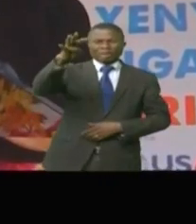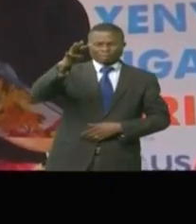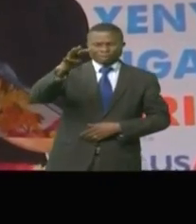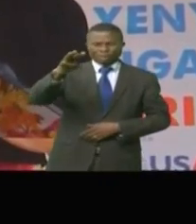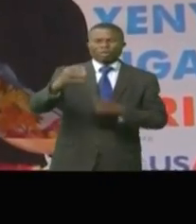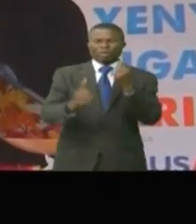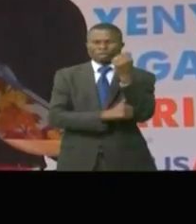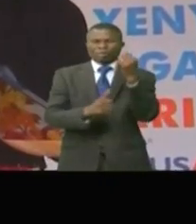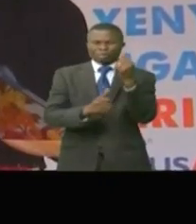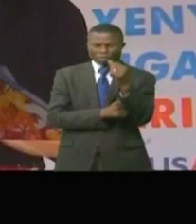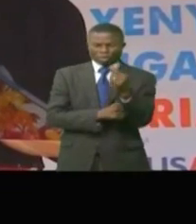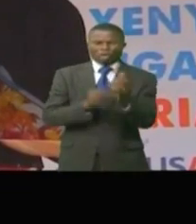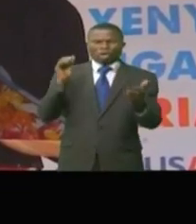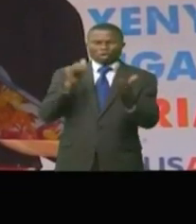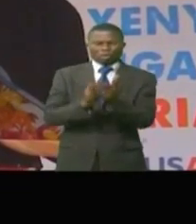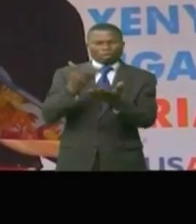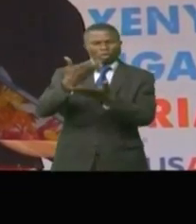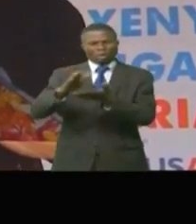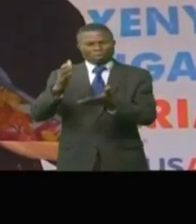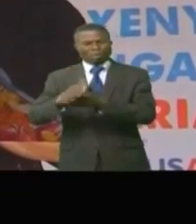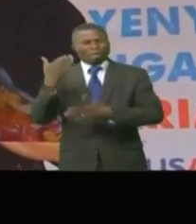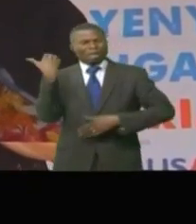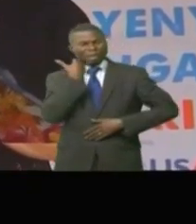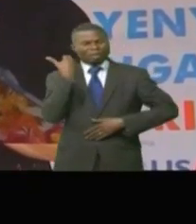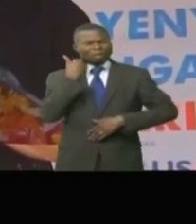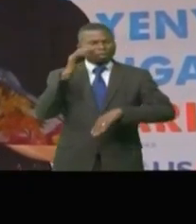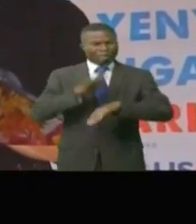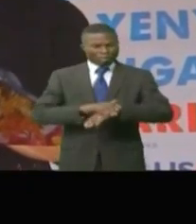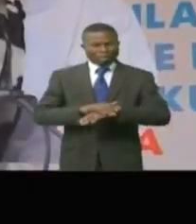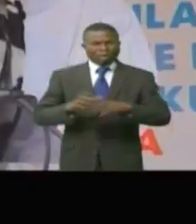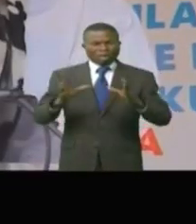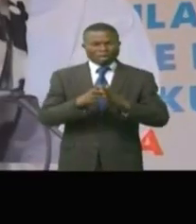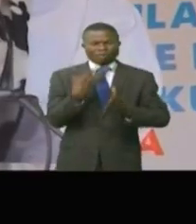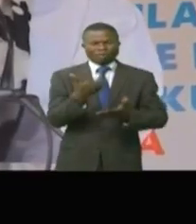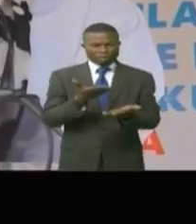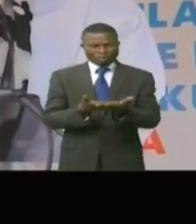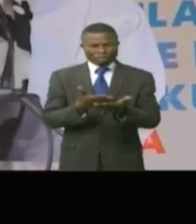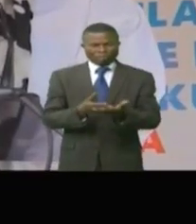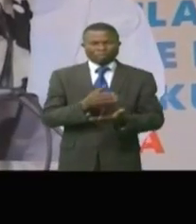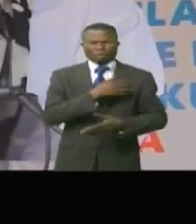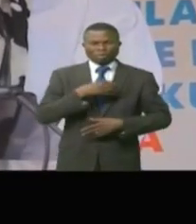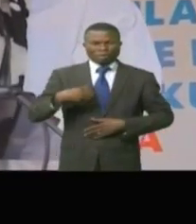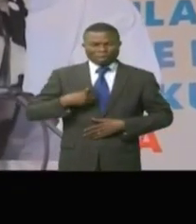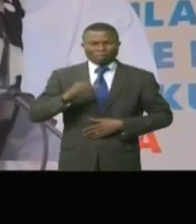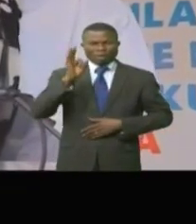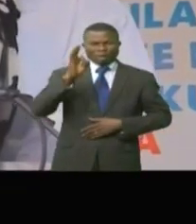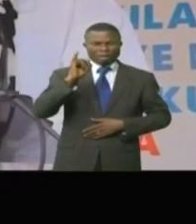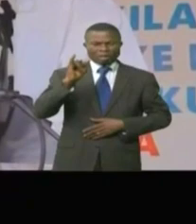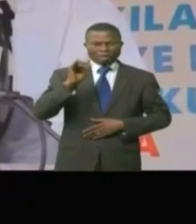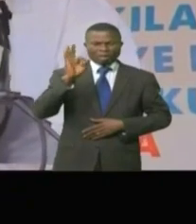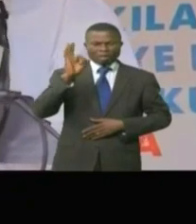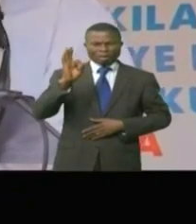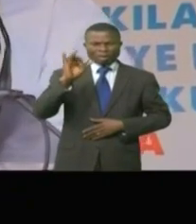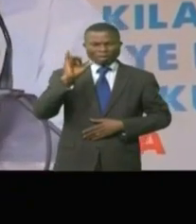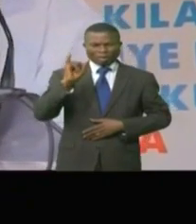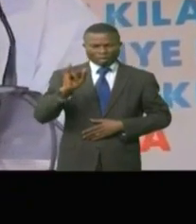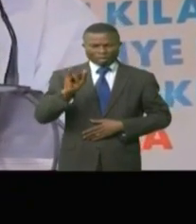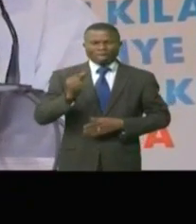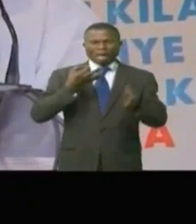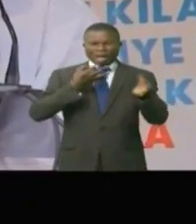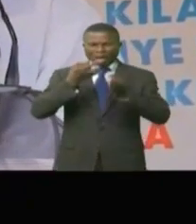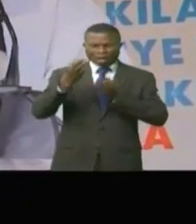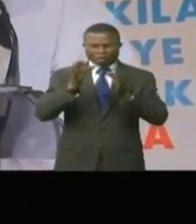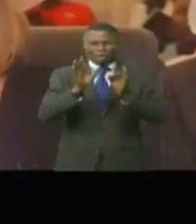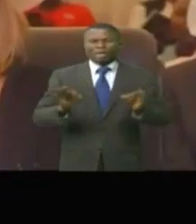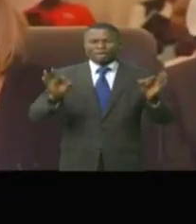l'infection et la transmission de la malaria avec ce don. Fifi Masuka Saini, gouverneur de province, a rappelé